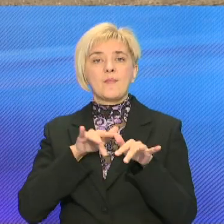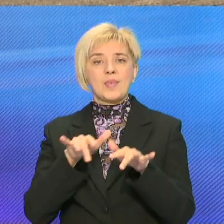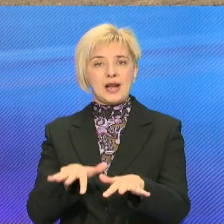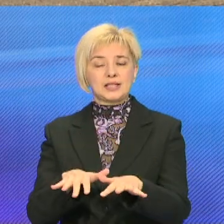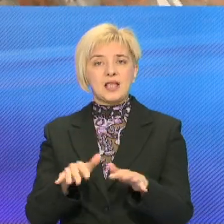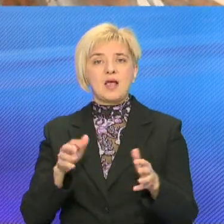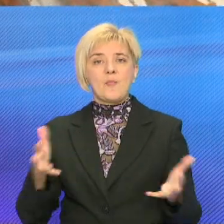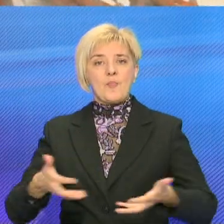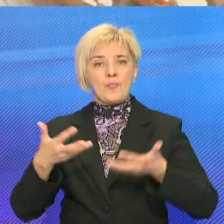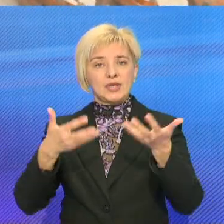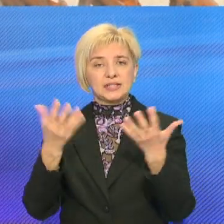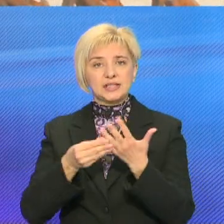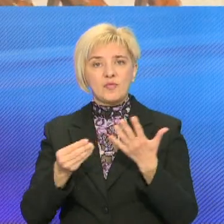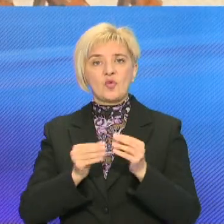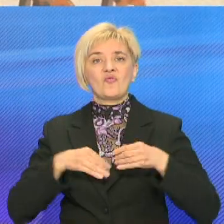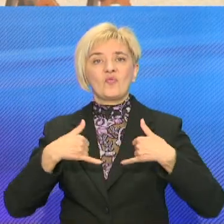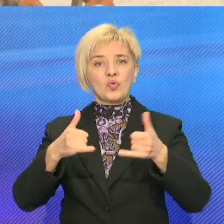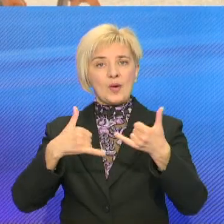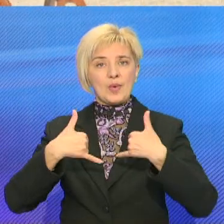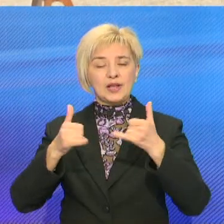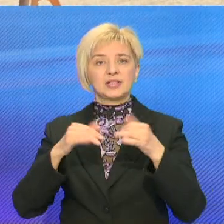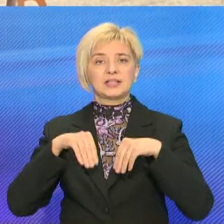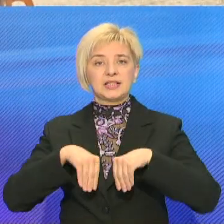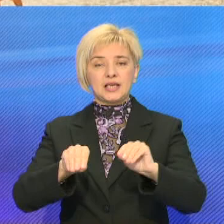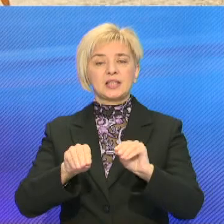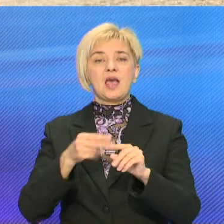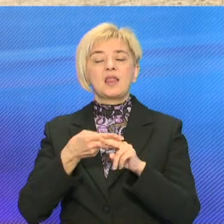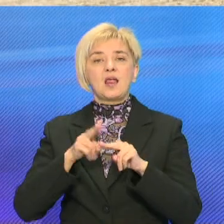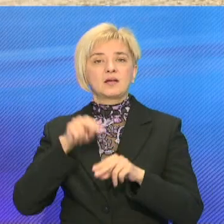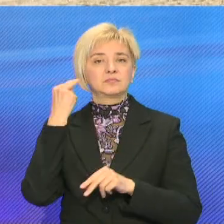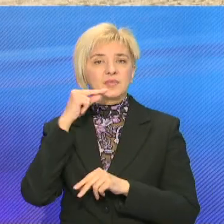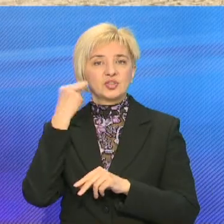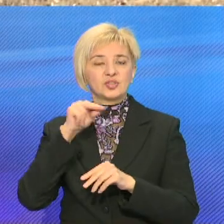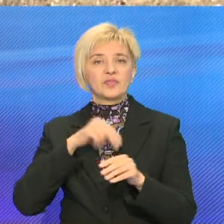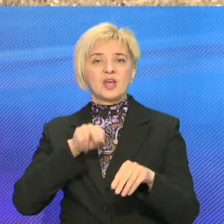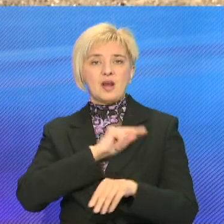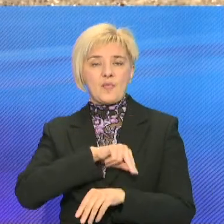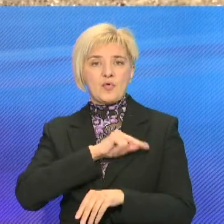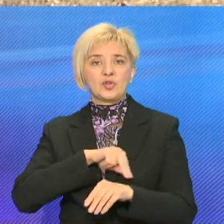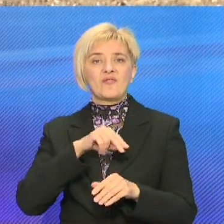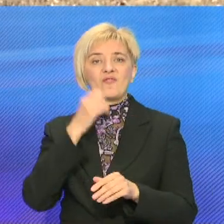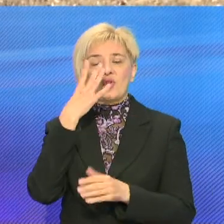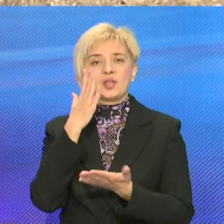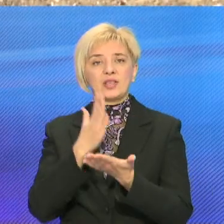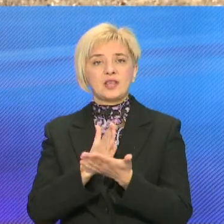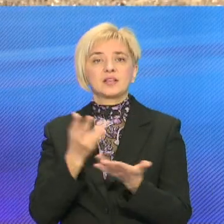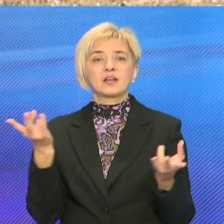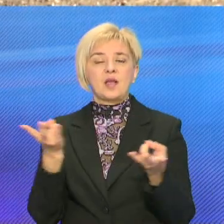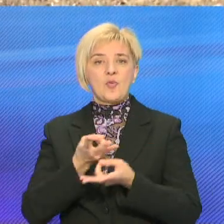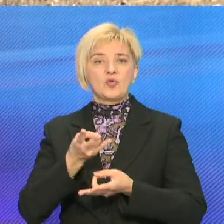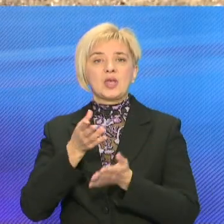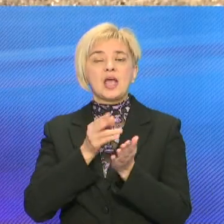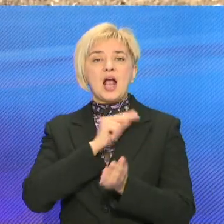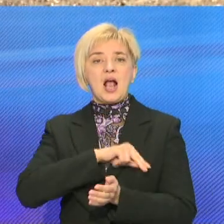и непосредственно сеять. Для якостного проведения полевых работ по оценках специалистов у приемане існує необходимый кадровый и